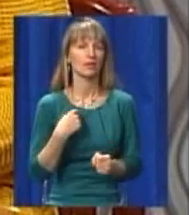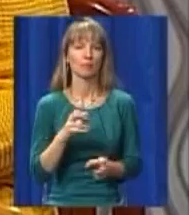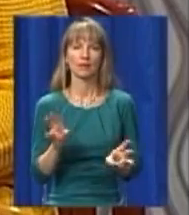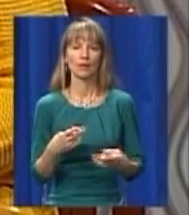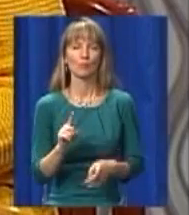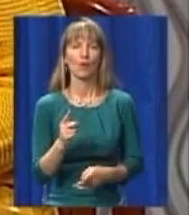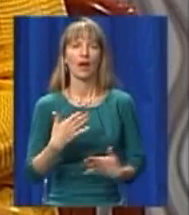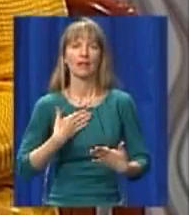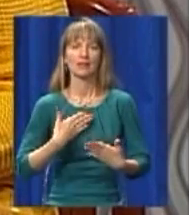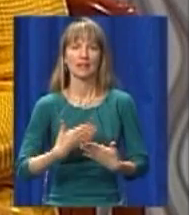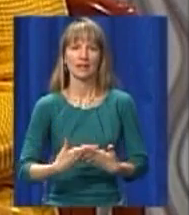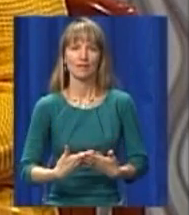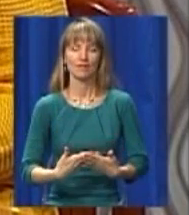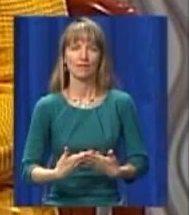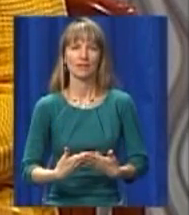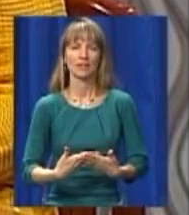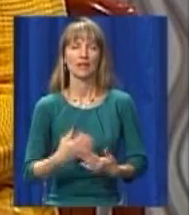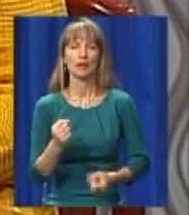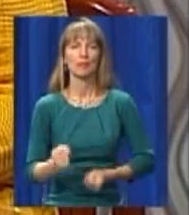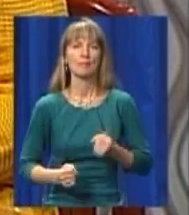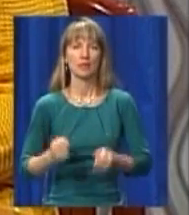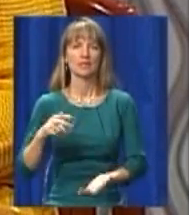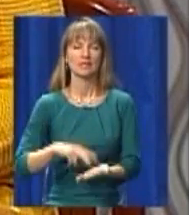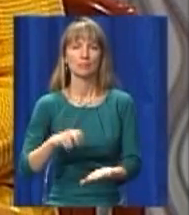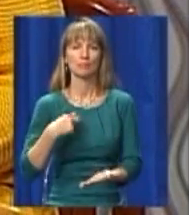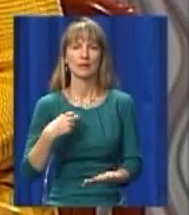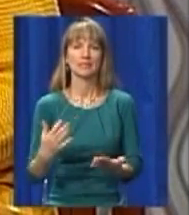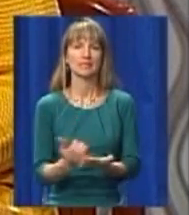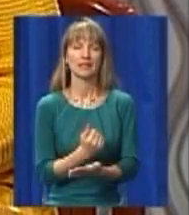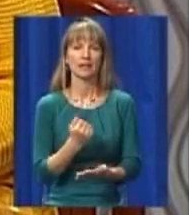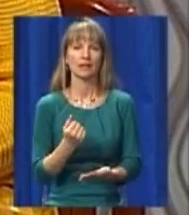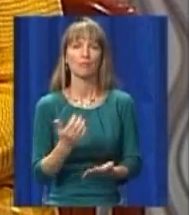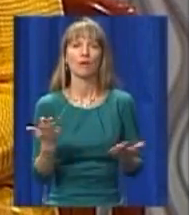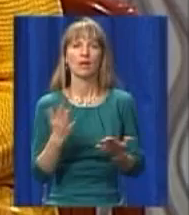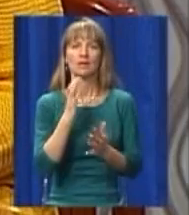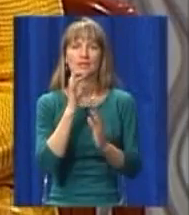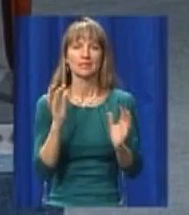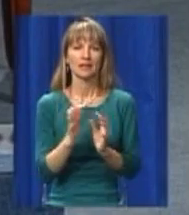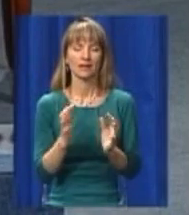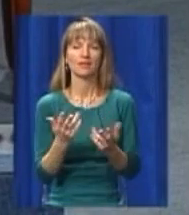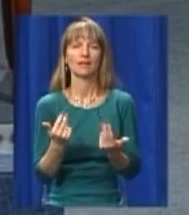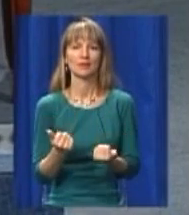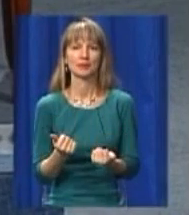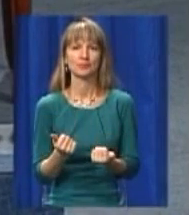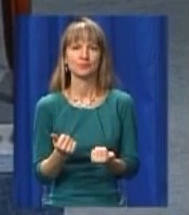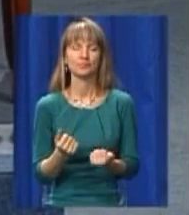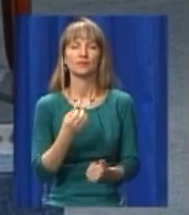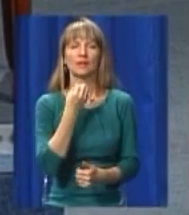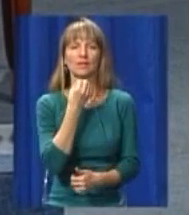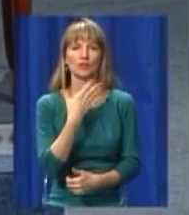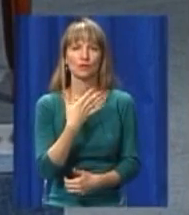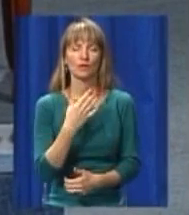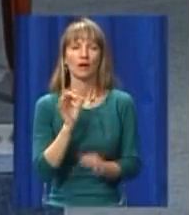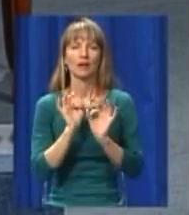оскільки активність, там, біг, стрибки, ми знайдемо вихід, як зігрітися, так? Так. Добре.